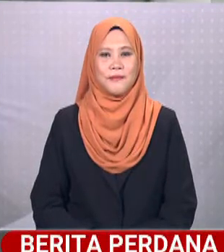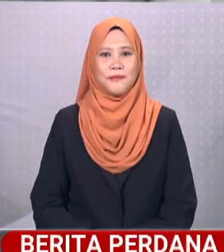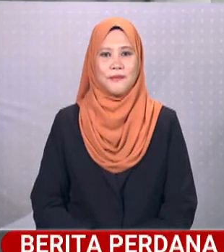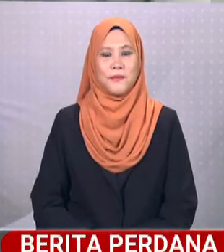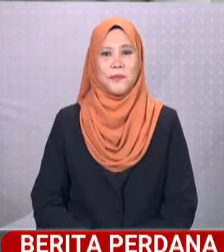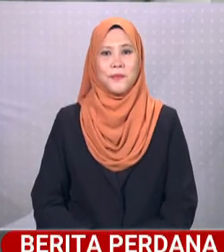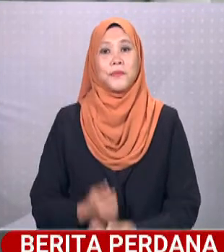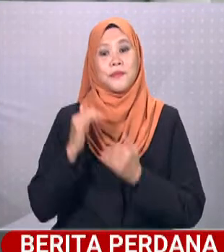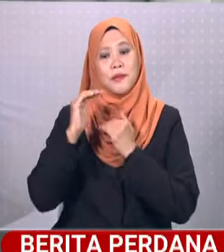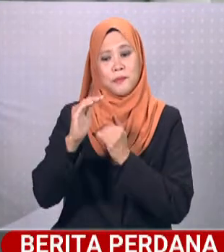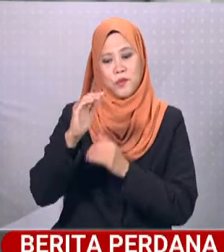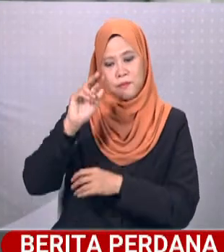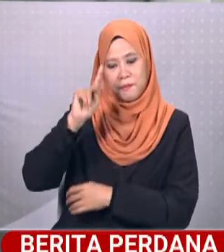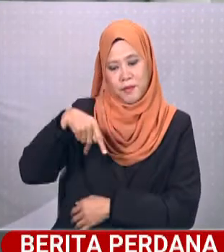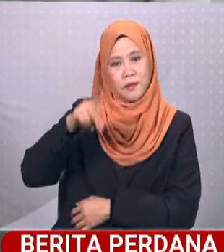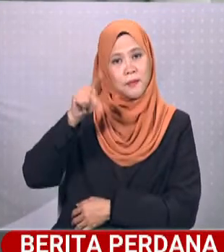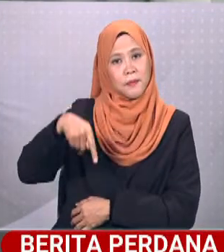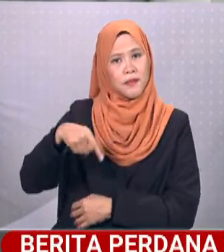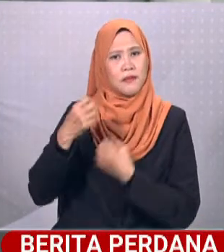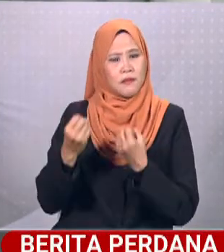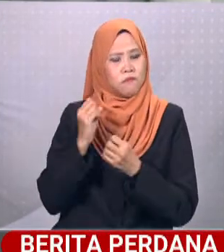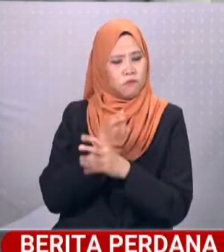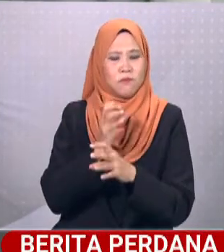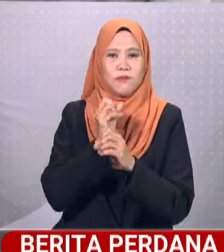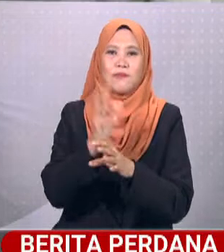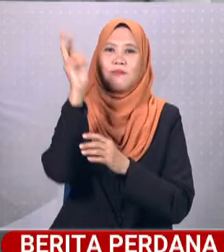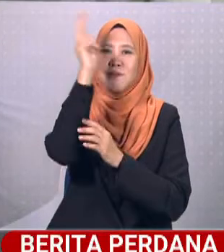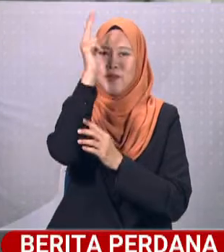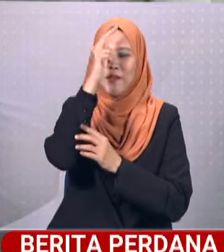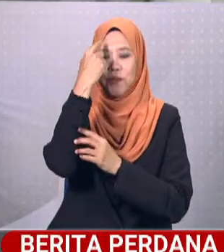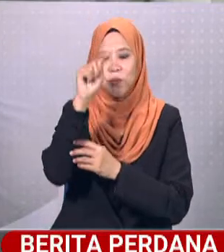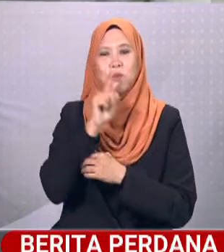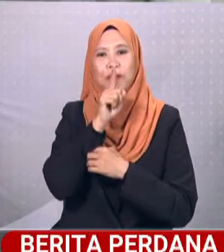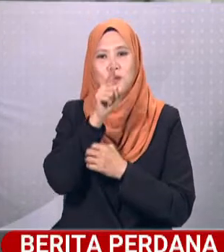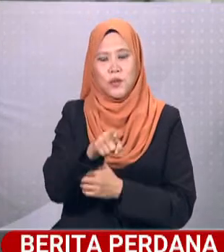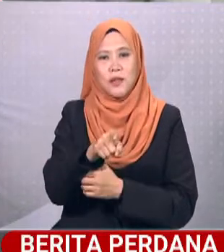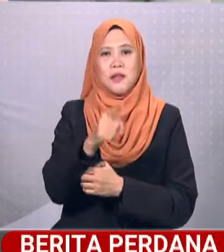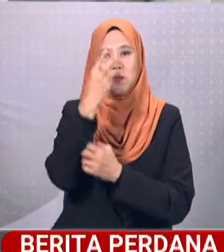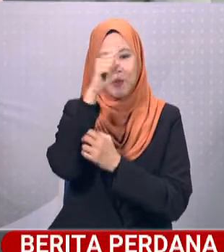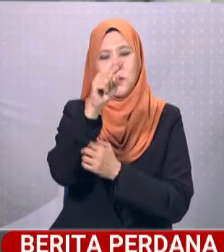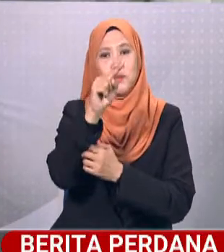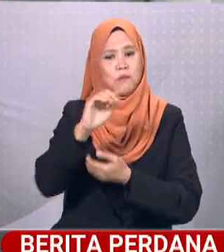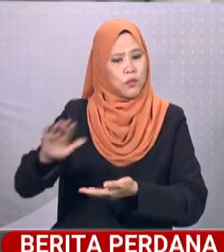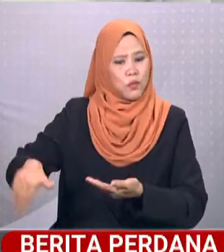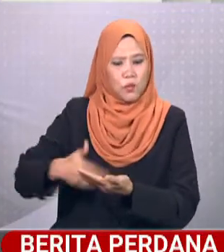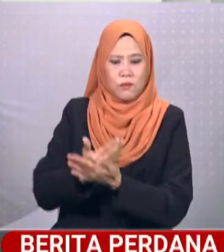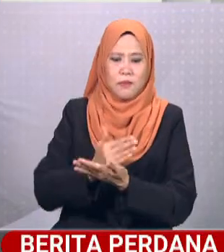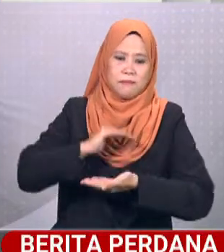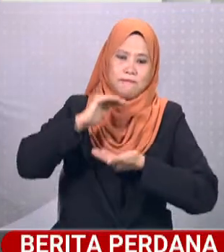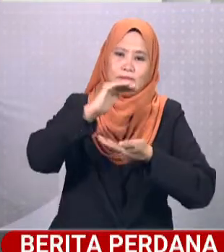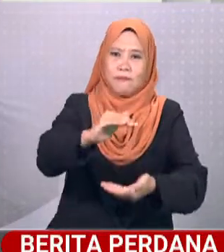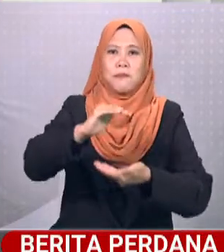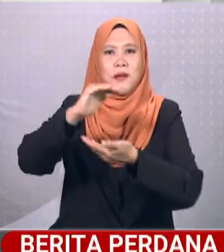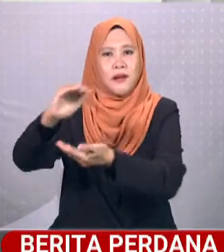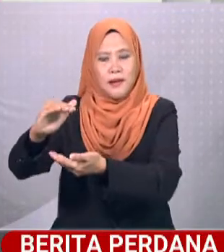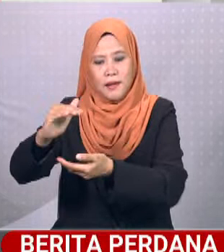Baik, sepanjang tempoh PKP, pelbagai usaha dilaksana kerajaan dalam memastikan rantaian pemasaran bekalan dan hasil pertanian